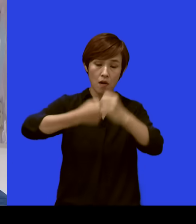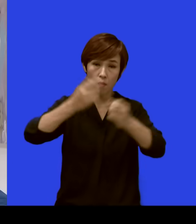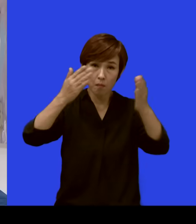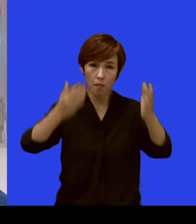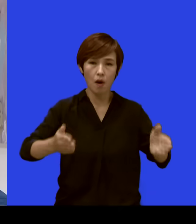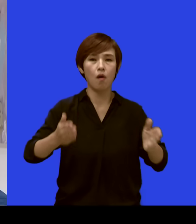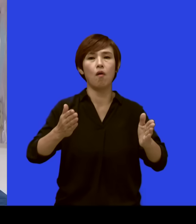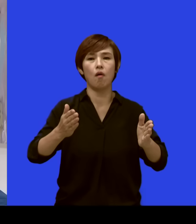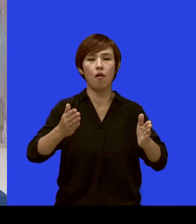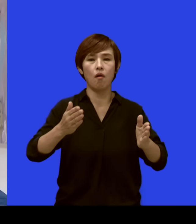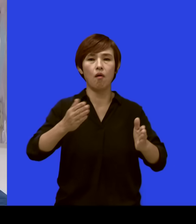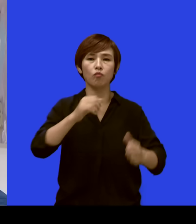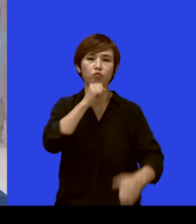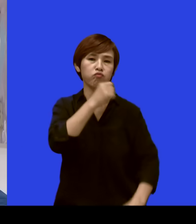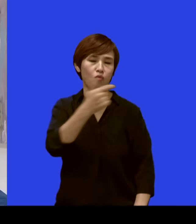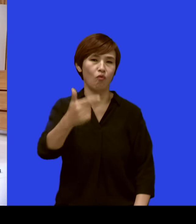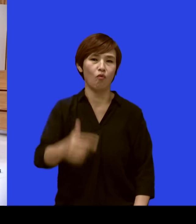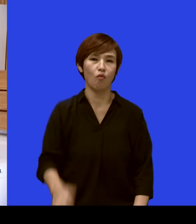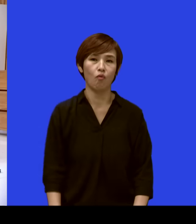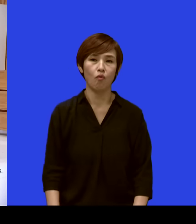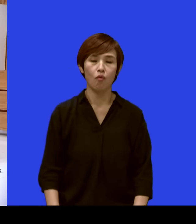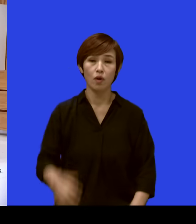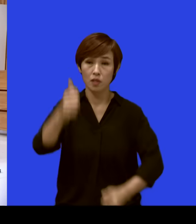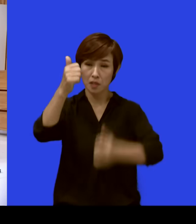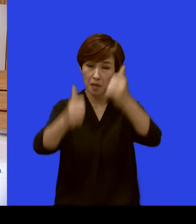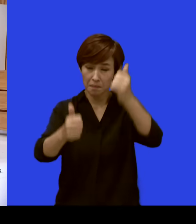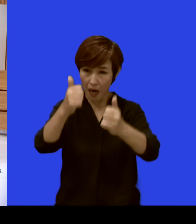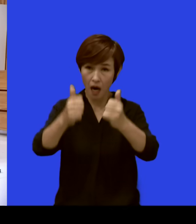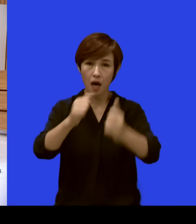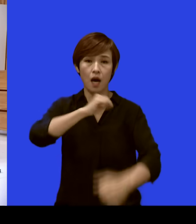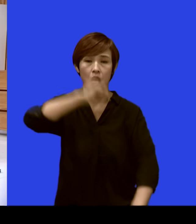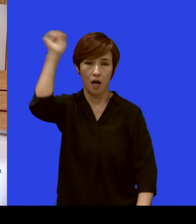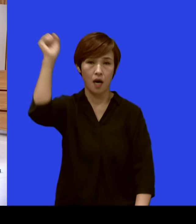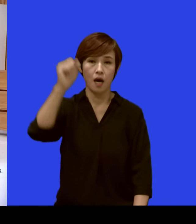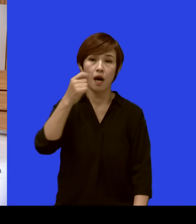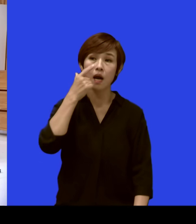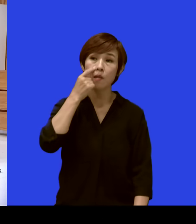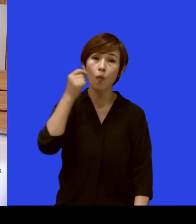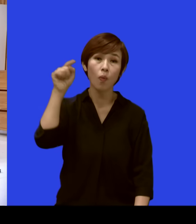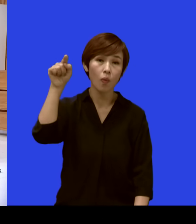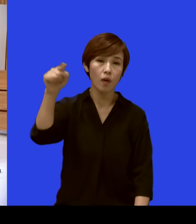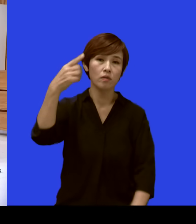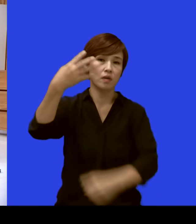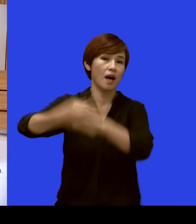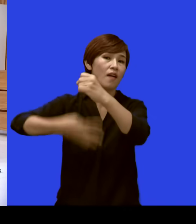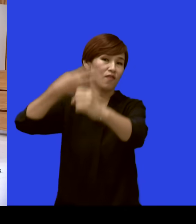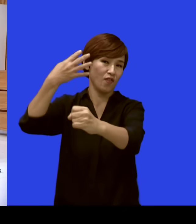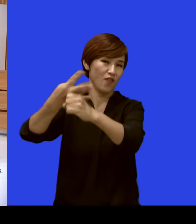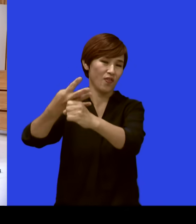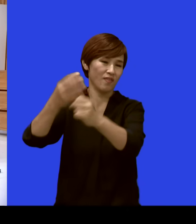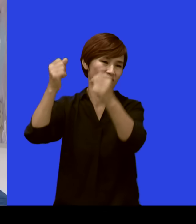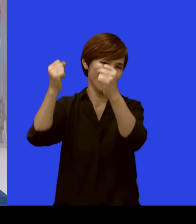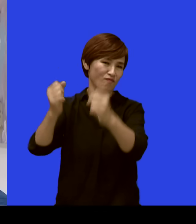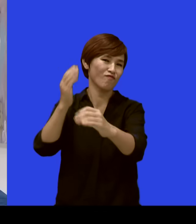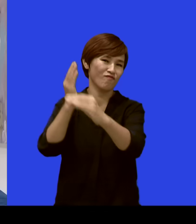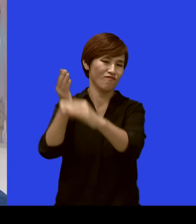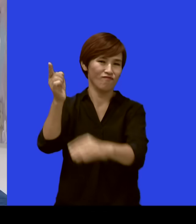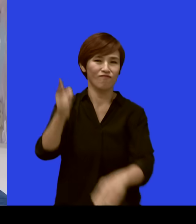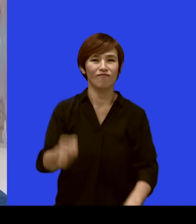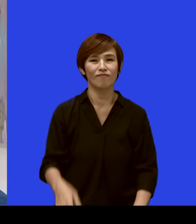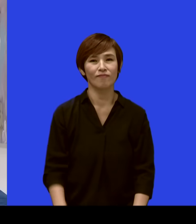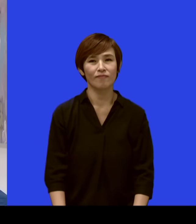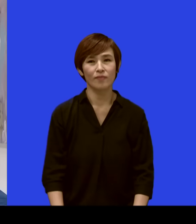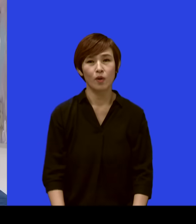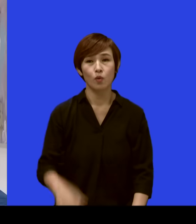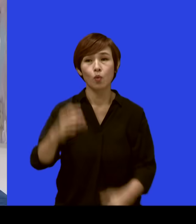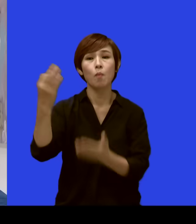점수를 갖고 와서 시험을 봤는데 됐어요. 우와. 그래서 일본에 지금 4년째 있는데요. 예,